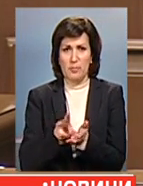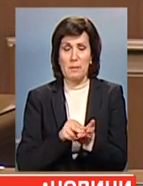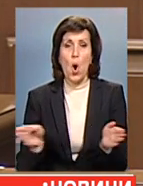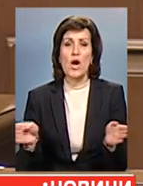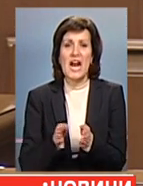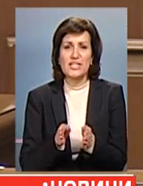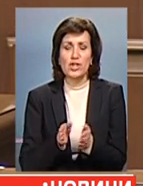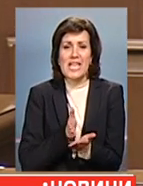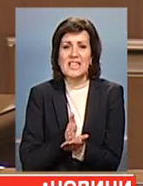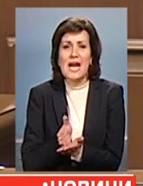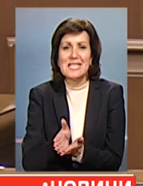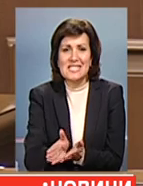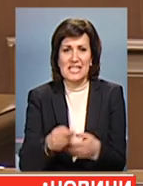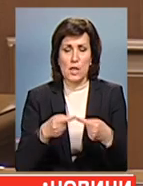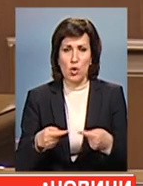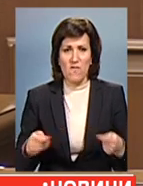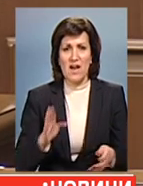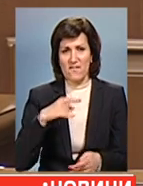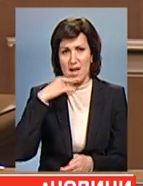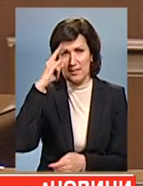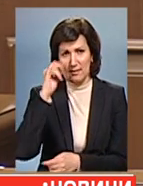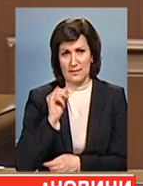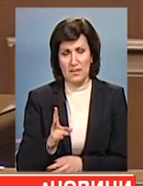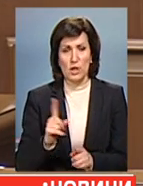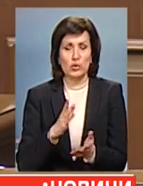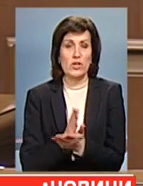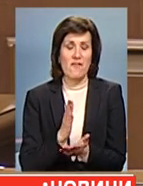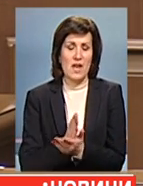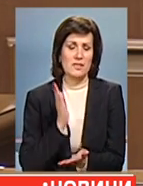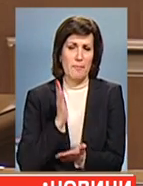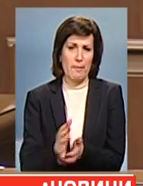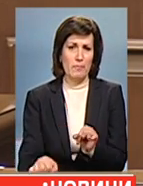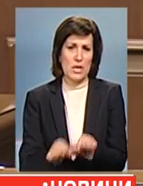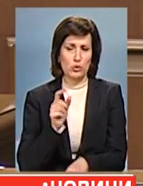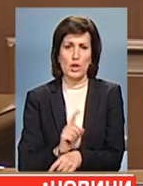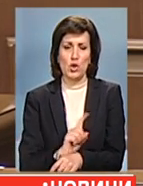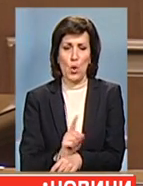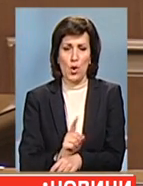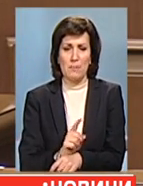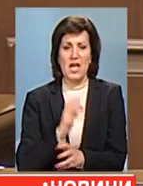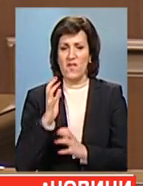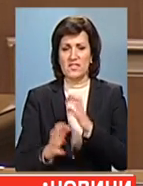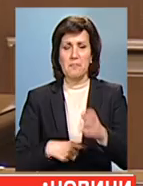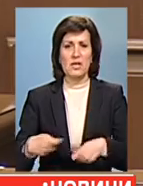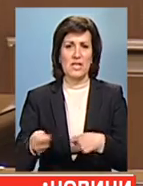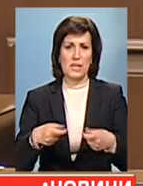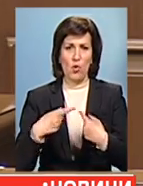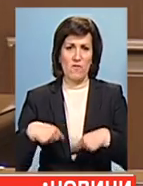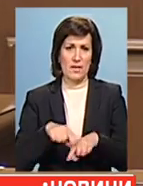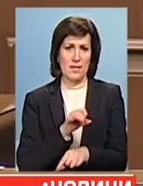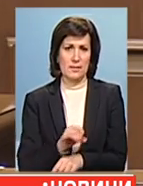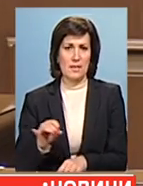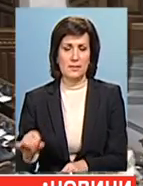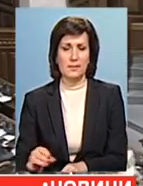ограничения транзита товаров в Казахстан, что является прямой нарушением нормы Всемирной торговой организации.